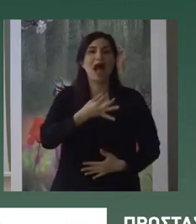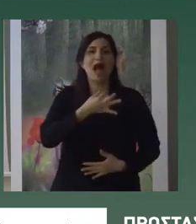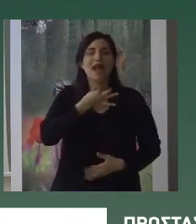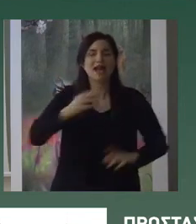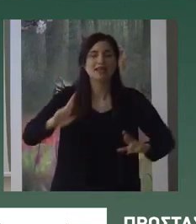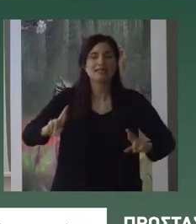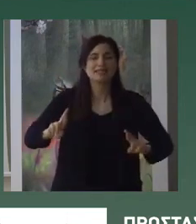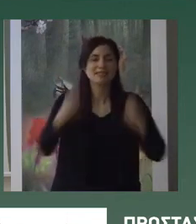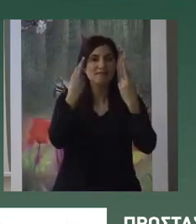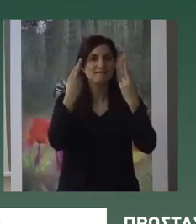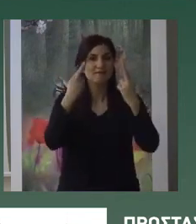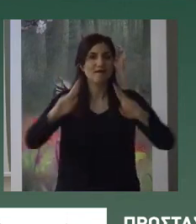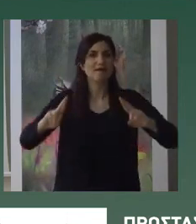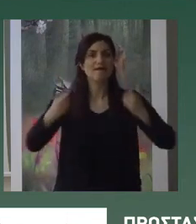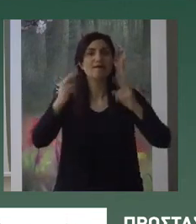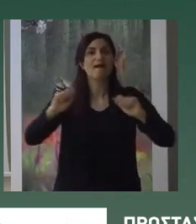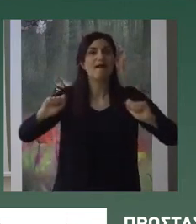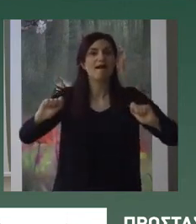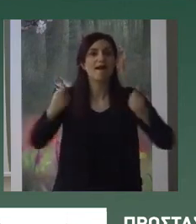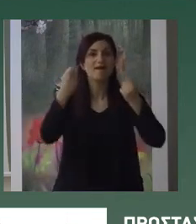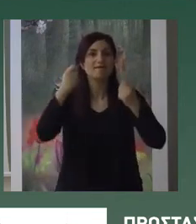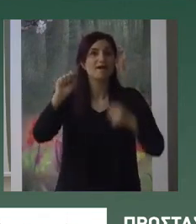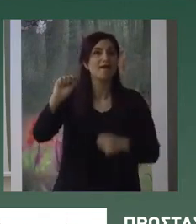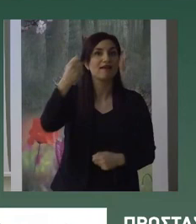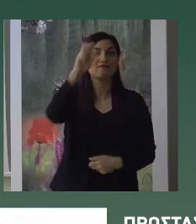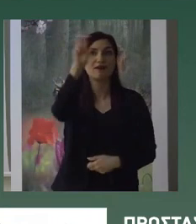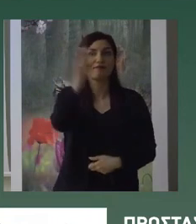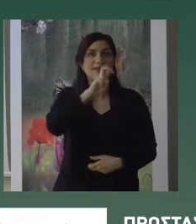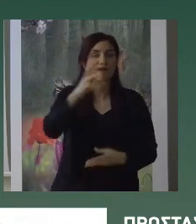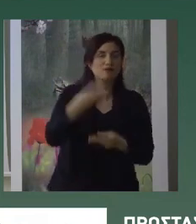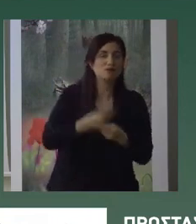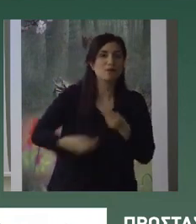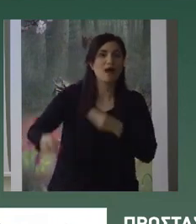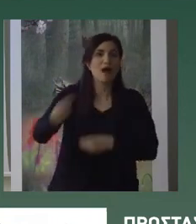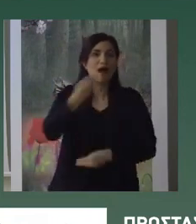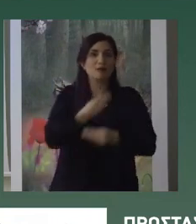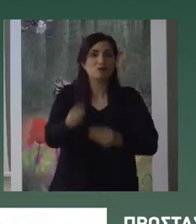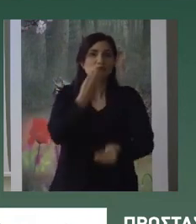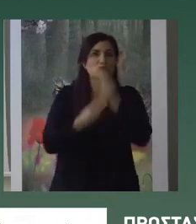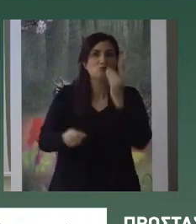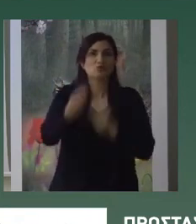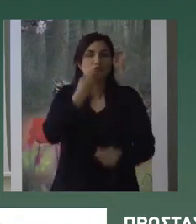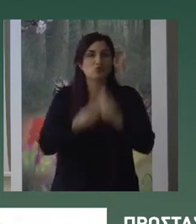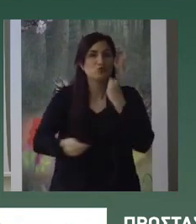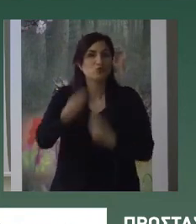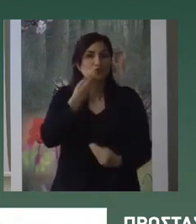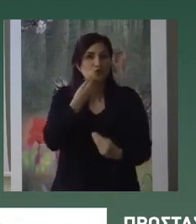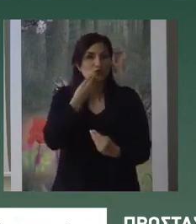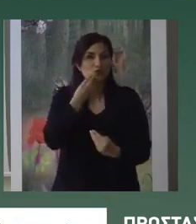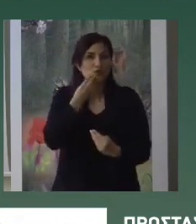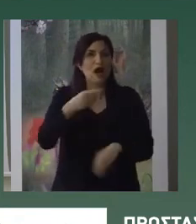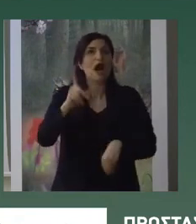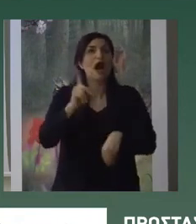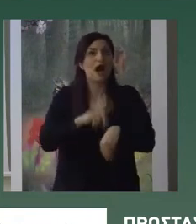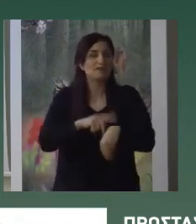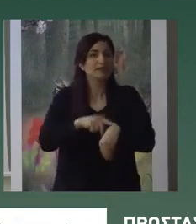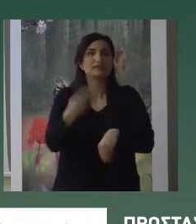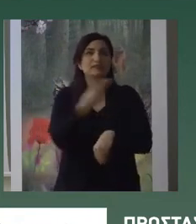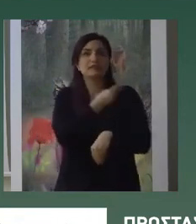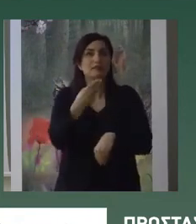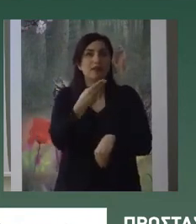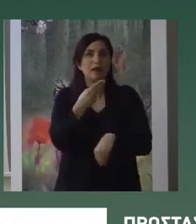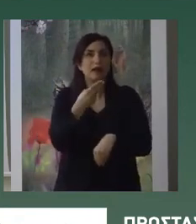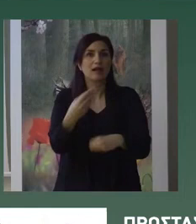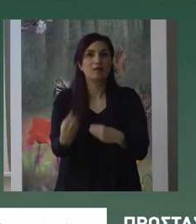Όποτε σκεφτόμαστε παραγωγή ενέργειας, με αυτόν τον τρόπο που παράγεται σήμερα, κυρίως δηλαδή με λιγνίτη, πετρέλαιο, φυσικό αέριο, σημαίνει εκπομπές αερίων